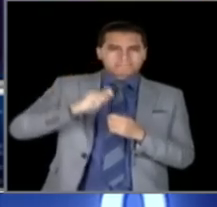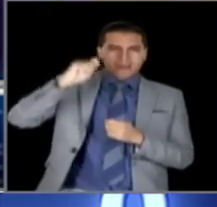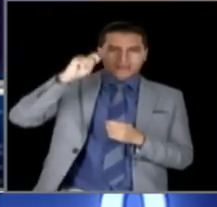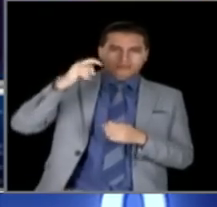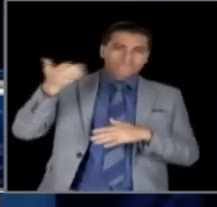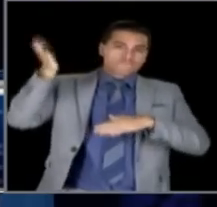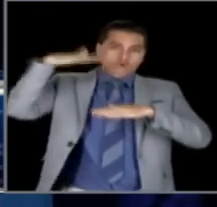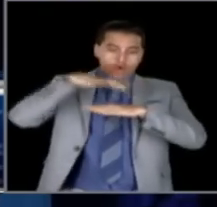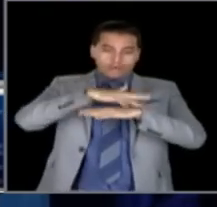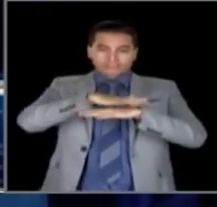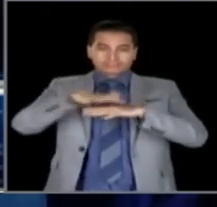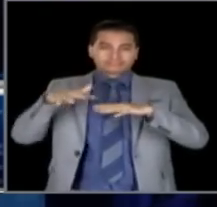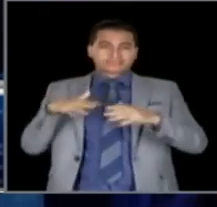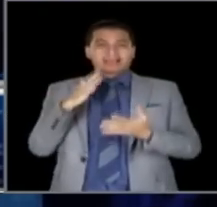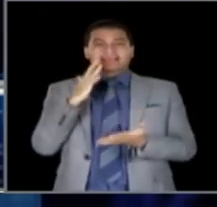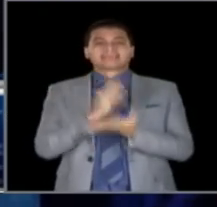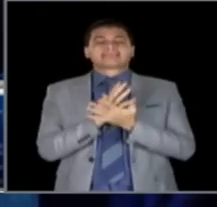متغطية بالتلج،